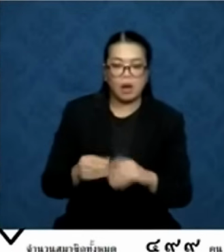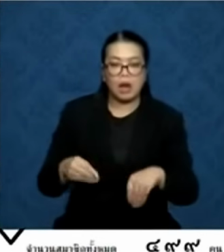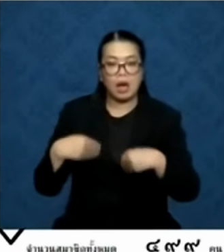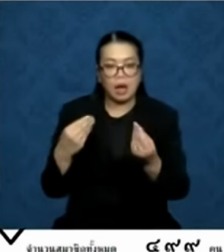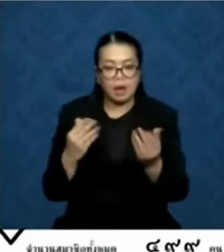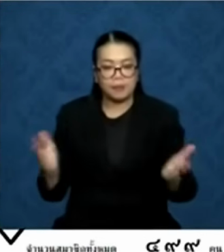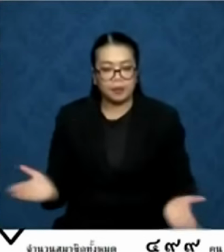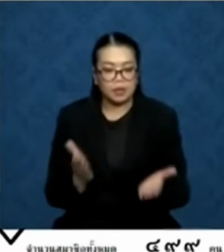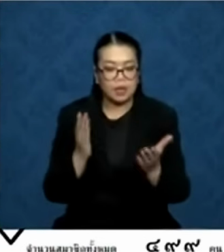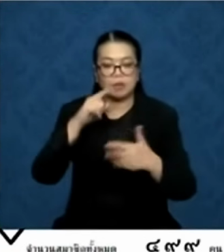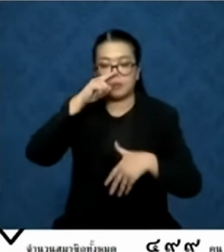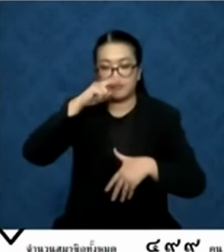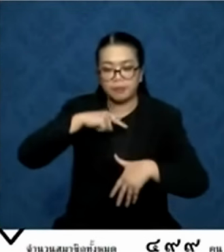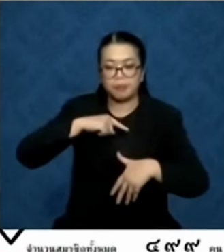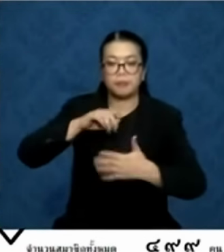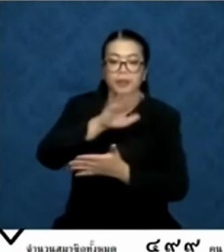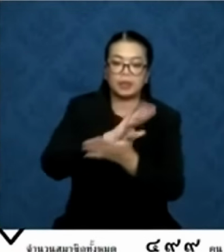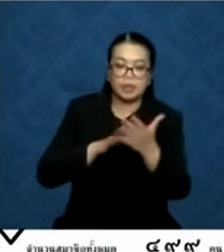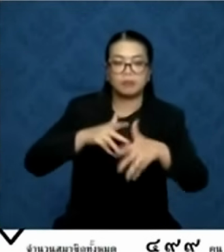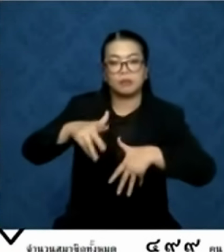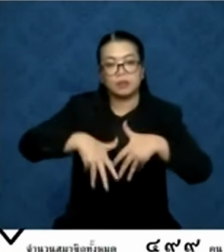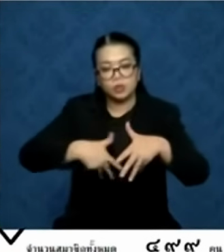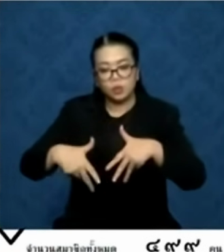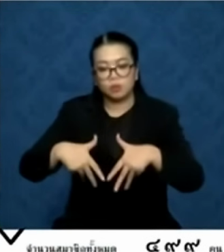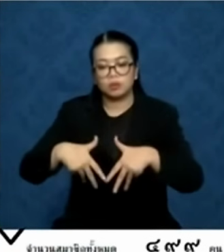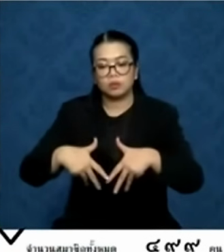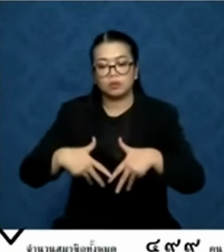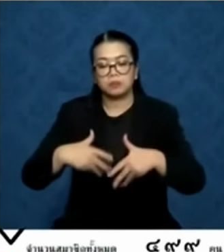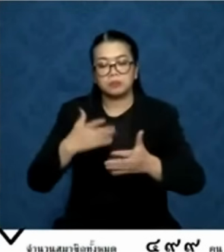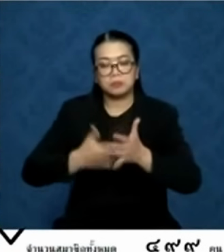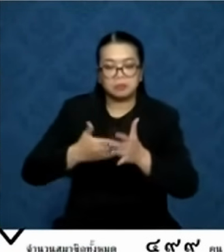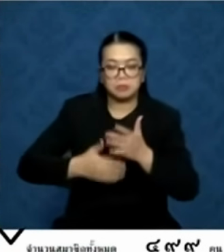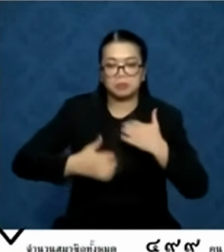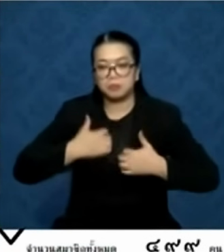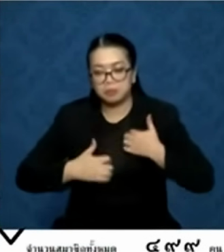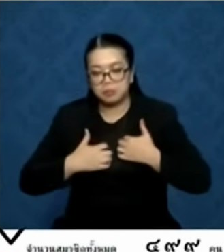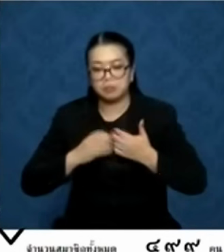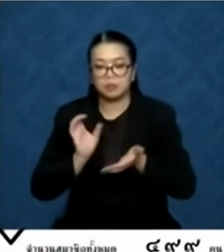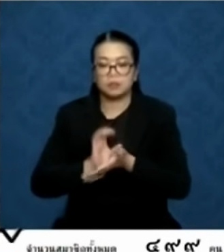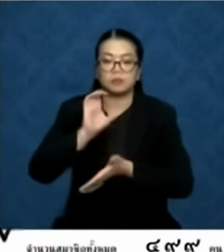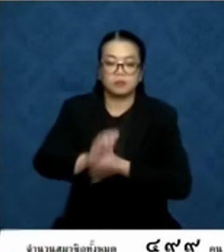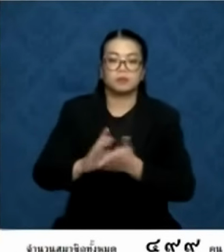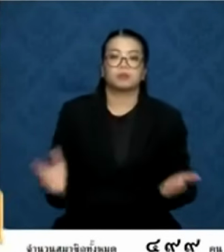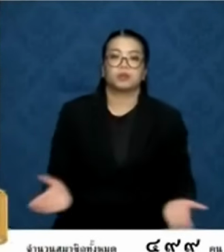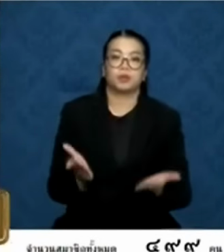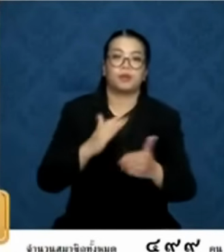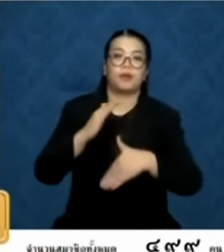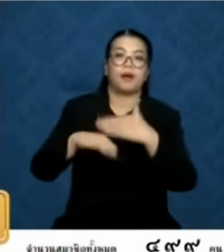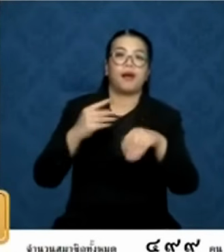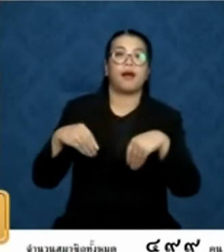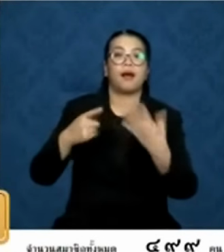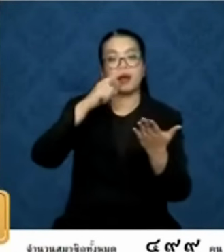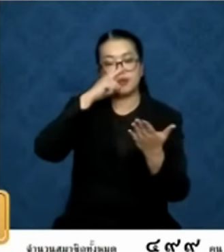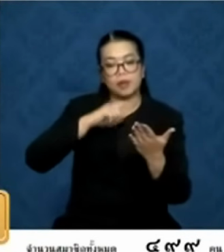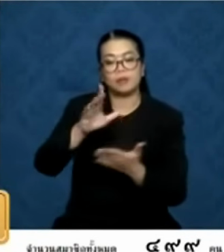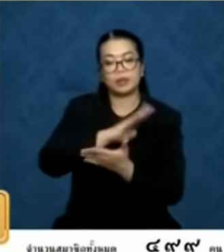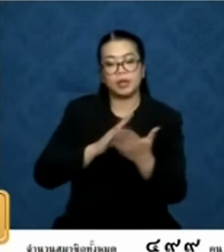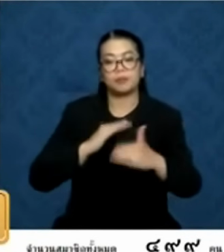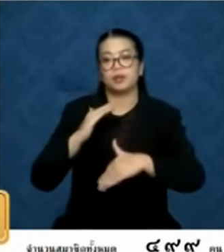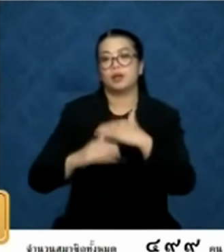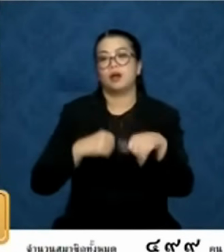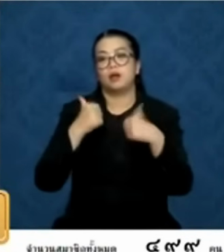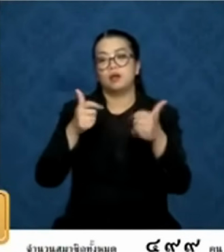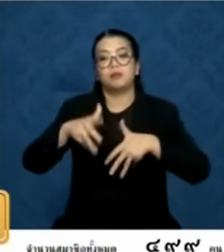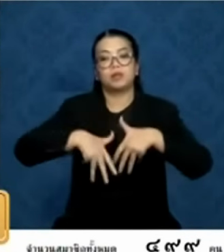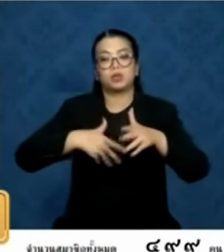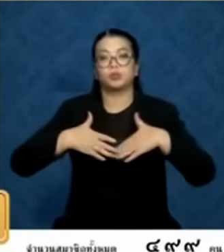ำรุงสุขลงทุนเพื่อสร้างความเจริญเติบโตของประเทศทั้ง